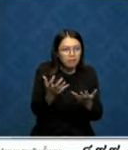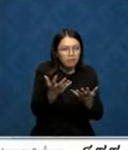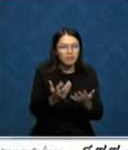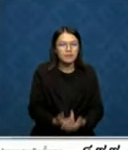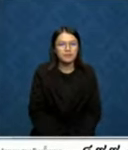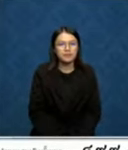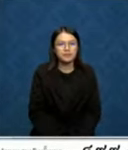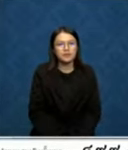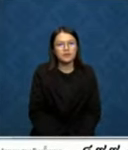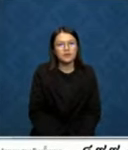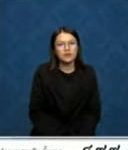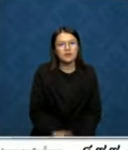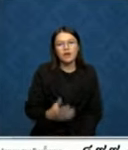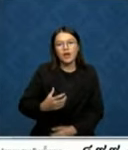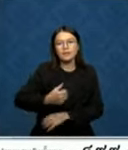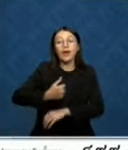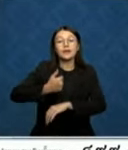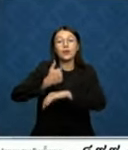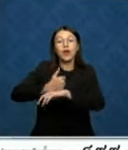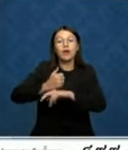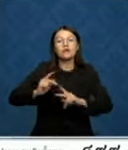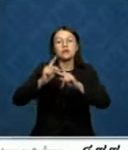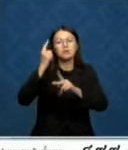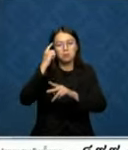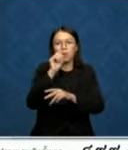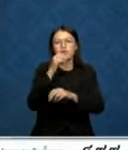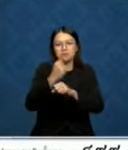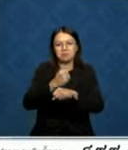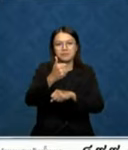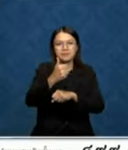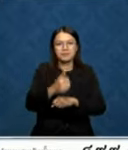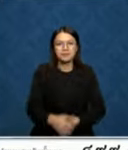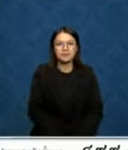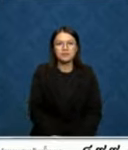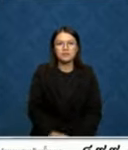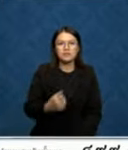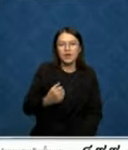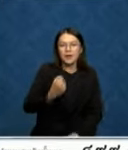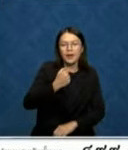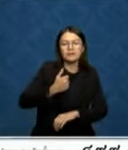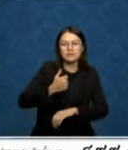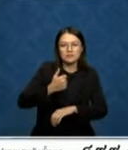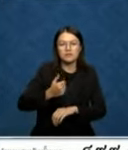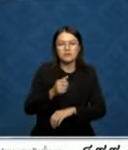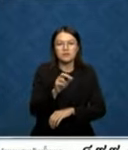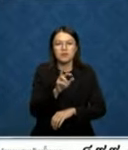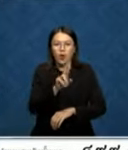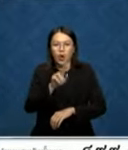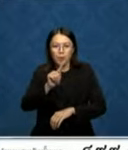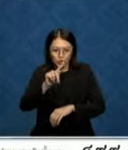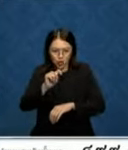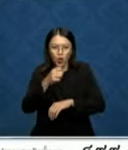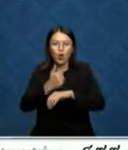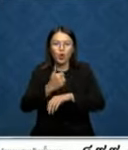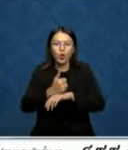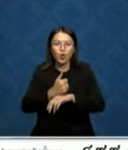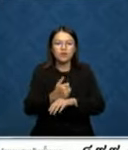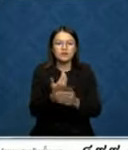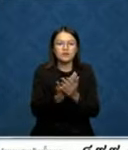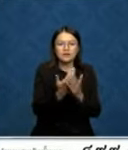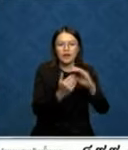ท่านก็คงจะใช้อำนาจของรัฐมนตรีนะครับบอกว่าทำได้นะครับใช้อำนาจของรัฐมนตรีอนุญาตเลยนะครับสร้างเงินส่ว